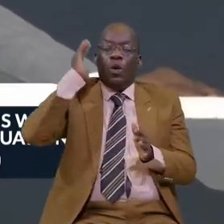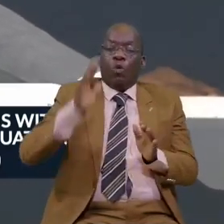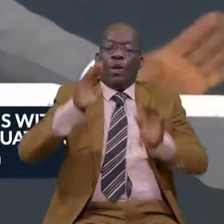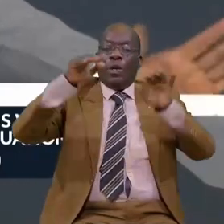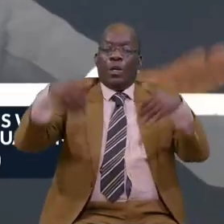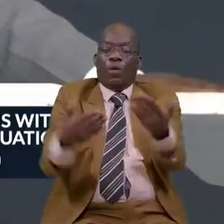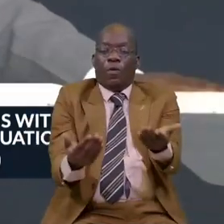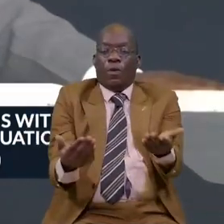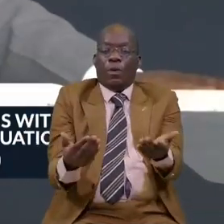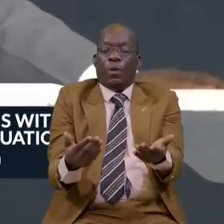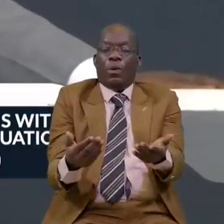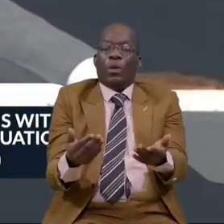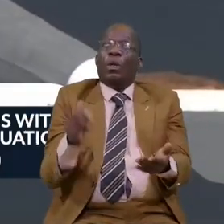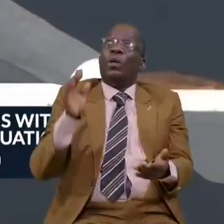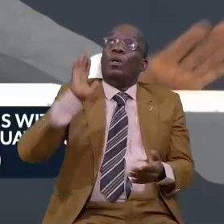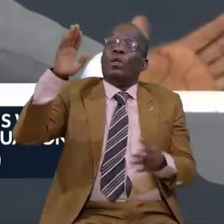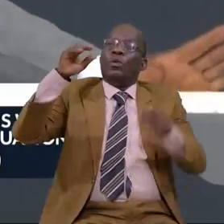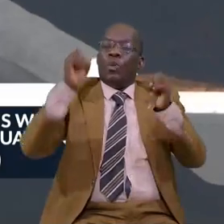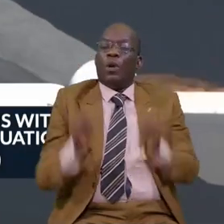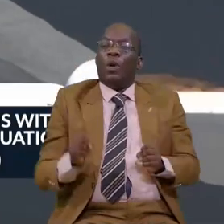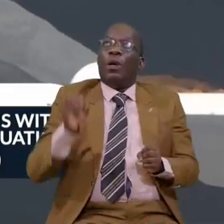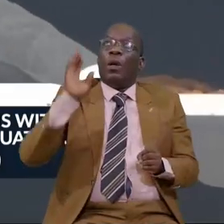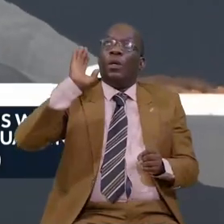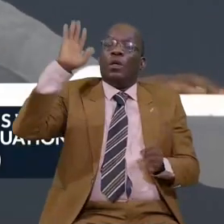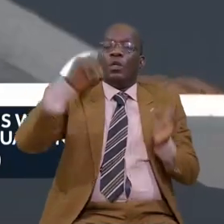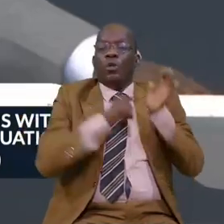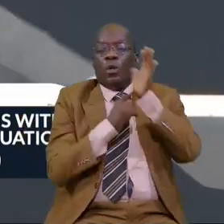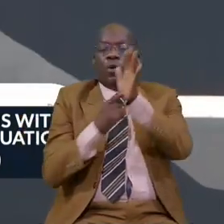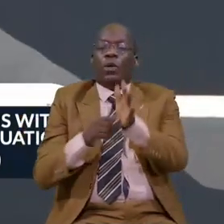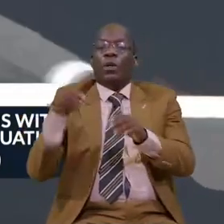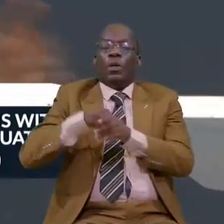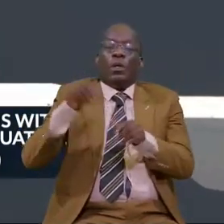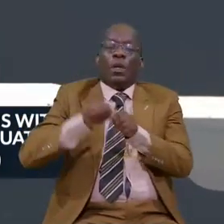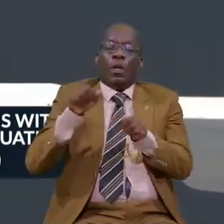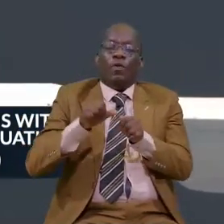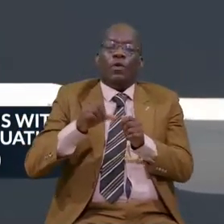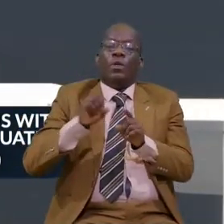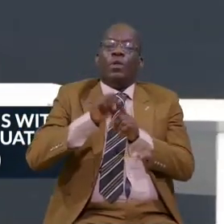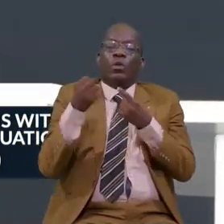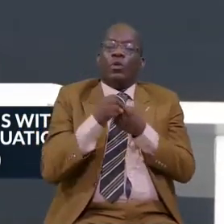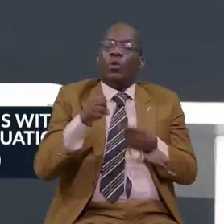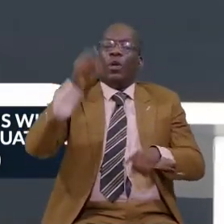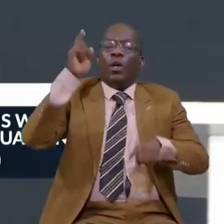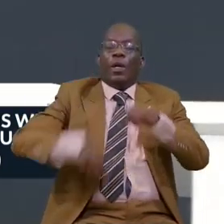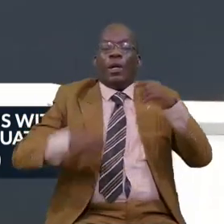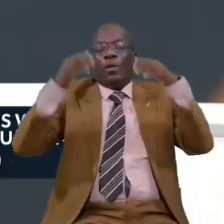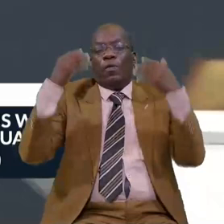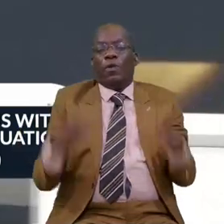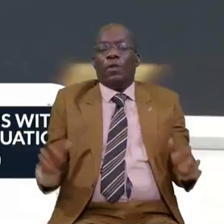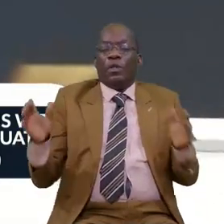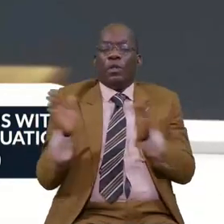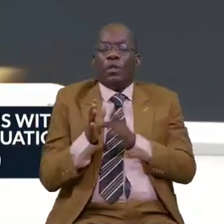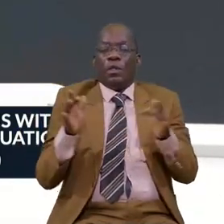éternellement. Jésus. Et il pourvoit sa puissance et sa manifestation dans